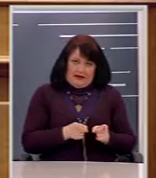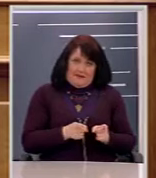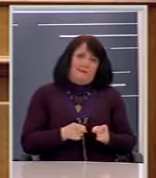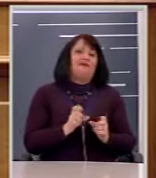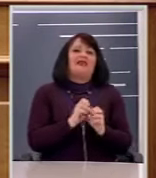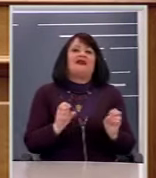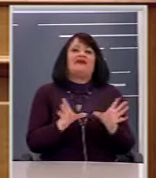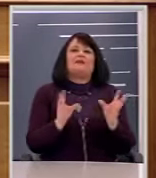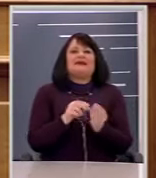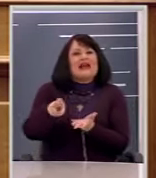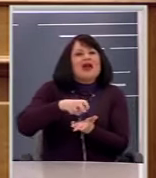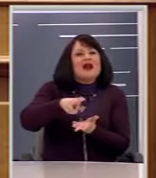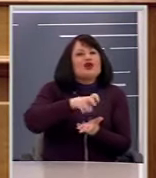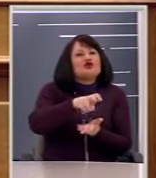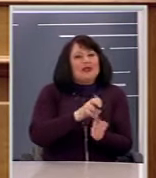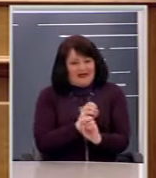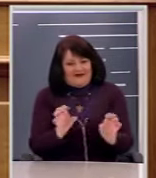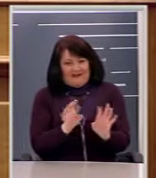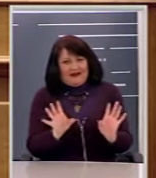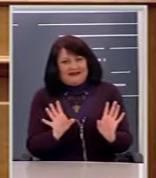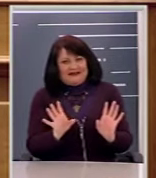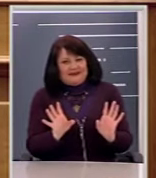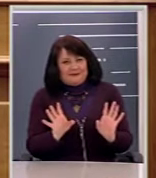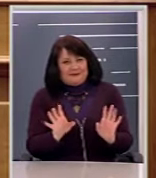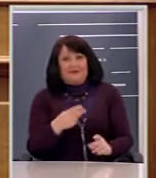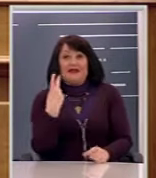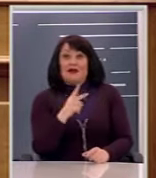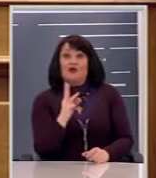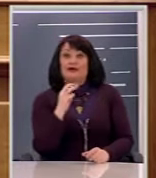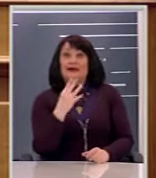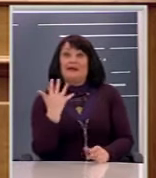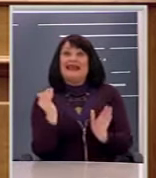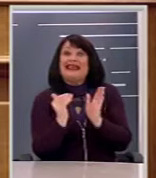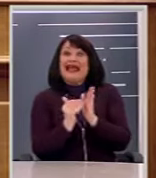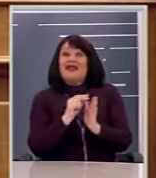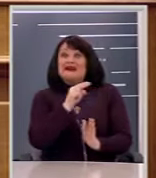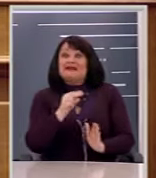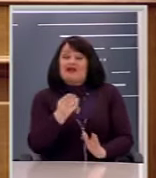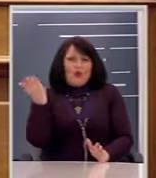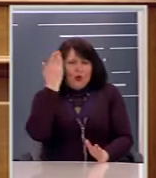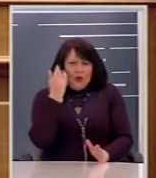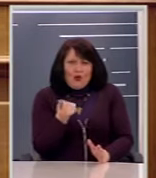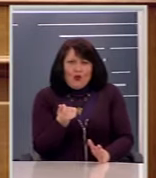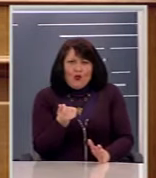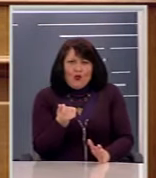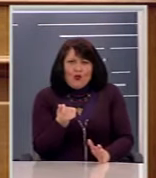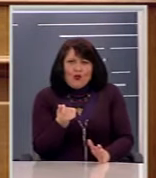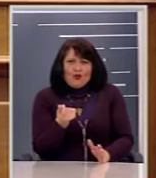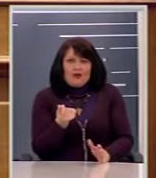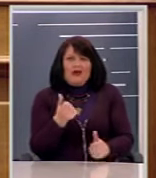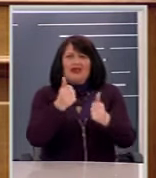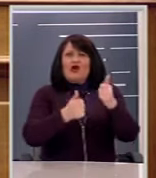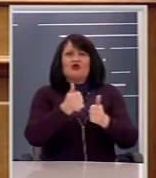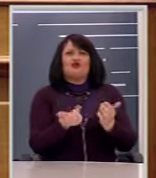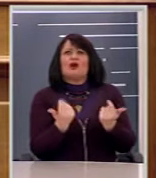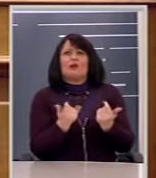Ερυθρού Σταυρού τη χρονιά εκείνη, που ξεπερνά τα 235.000 ευρώ, σε κόστος, δεν τηρήθηκε καμιά διαγωνιστική